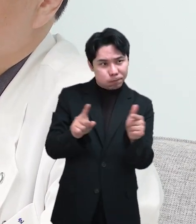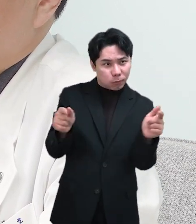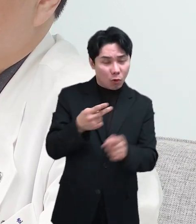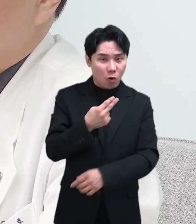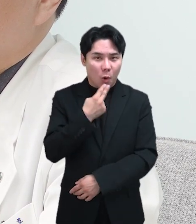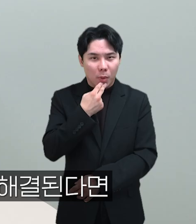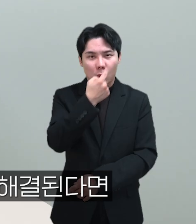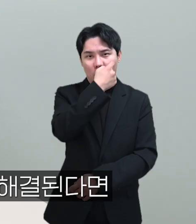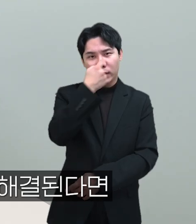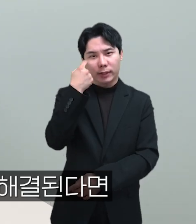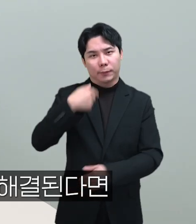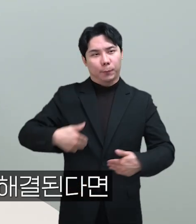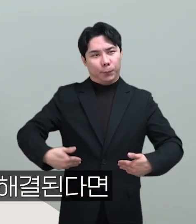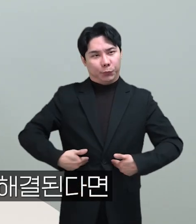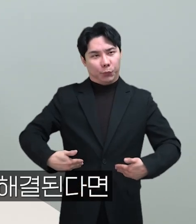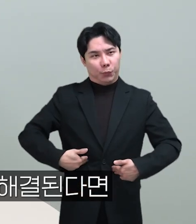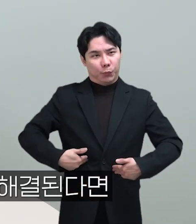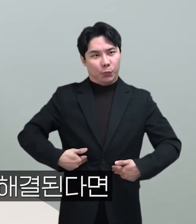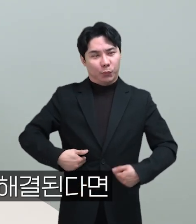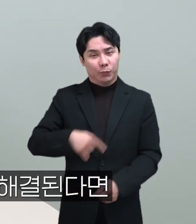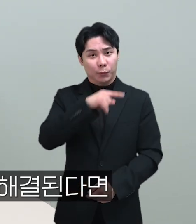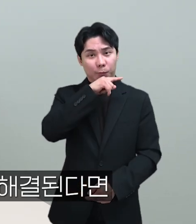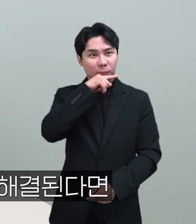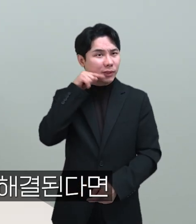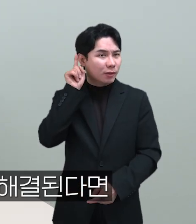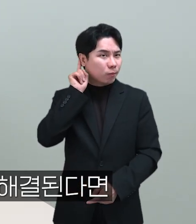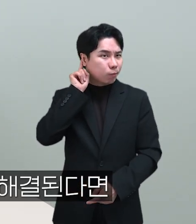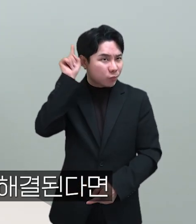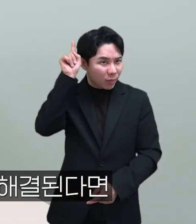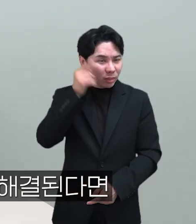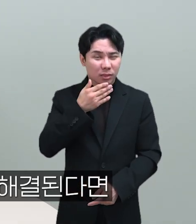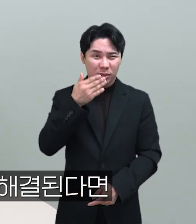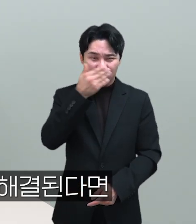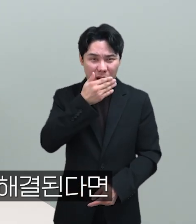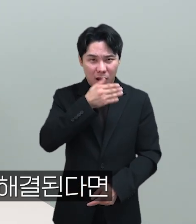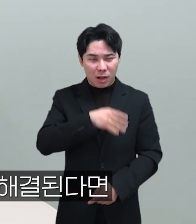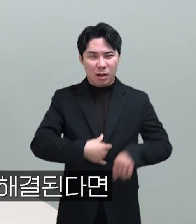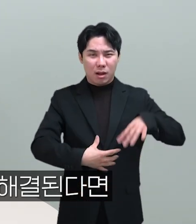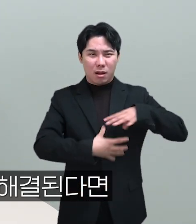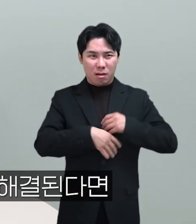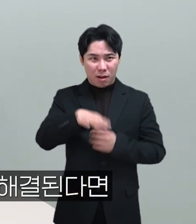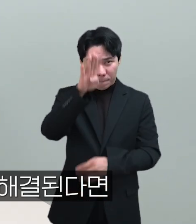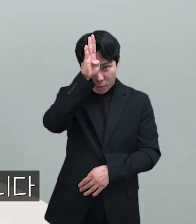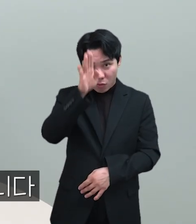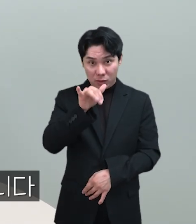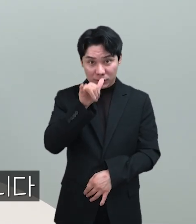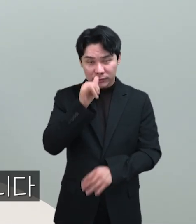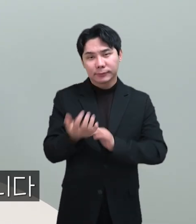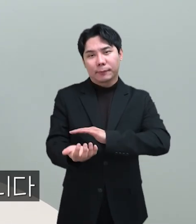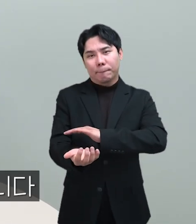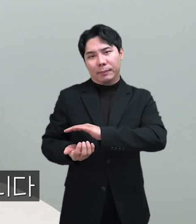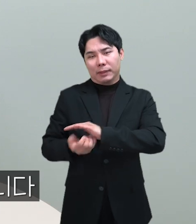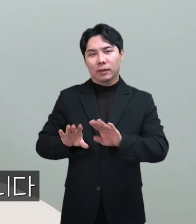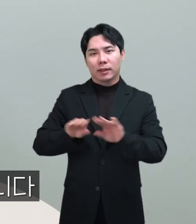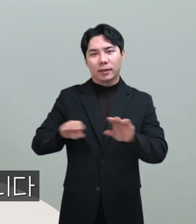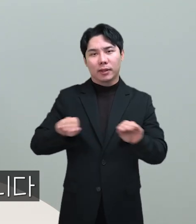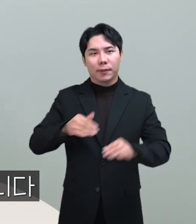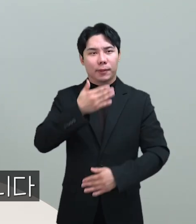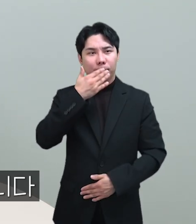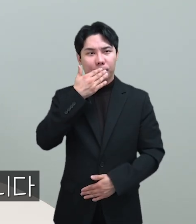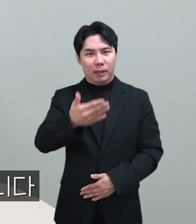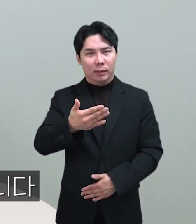들어서 혈압과 혈당과 혈심증 같은 그런 심장 문제들이 잘 해결된다면 그런 상태에서 운동을 하는